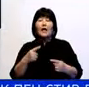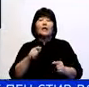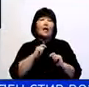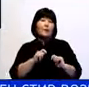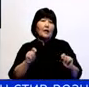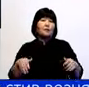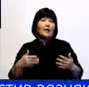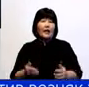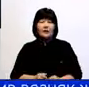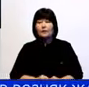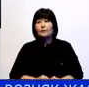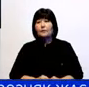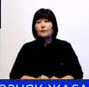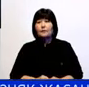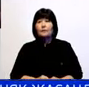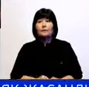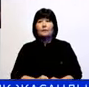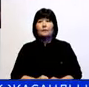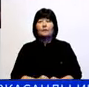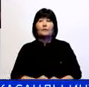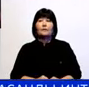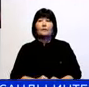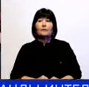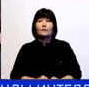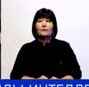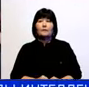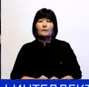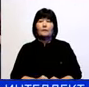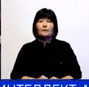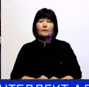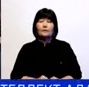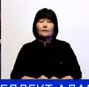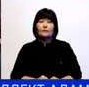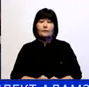марапатталды. Қозы көрпеш Жасыраулы, Сырым Өтегенов, Тархан Тоқсейіт, Қызылорда телеарнасы.